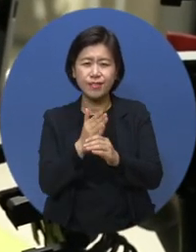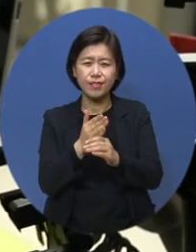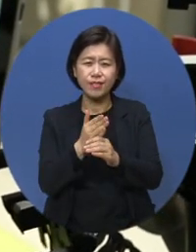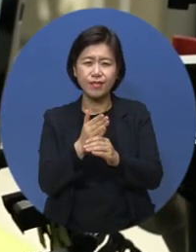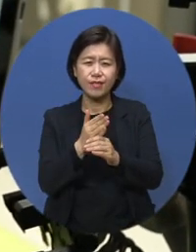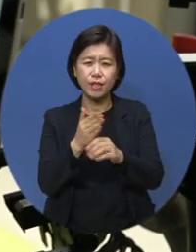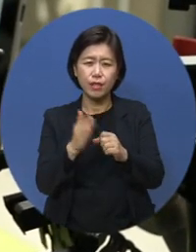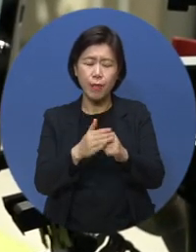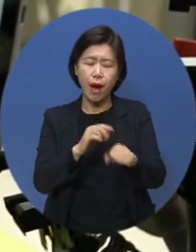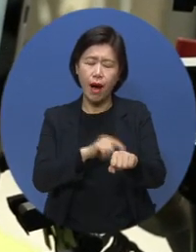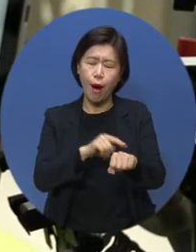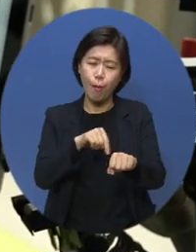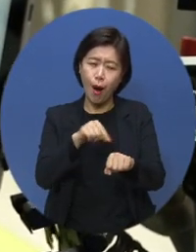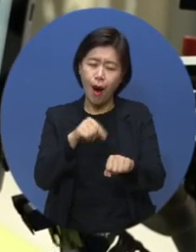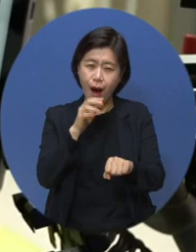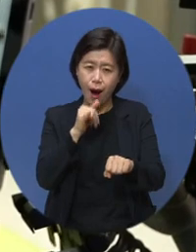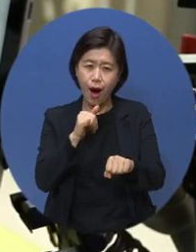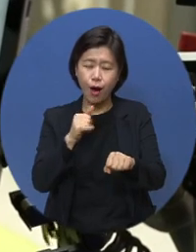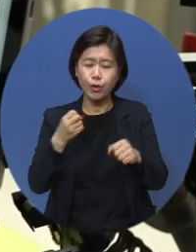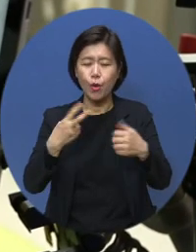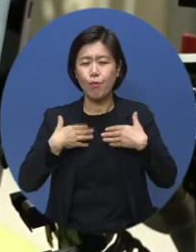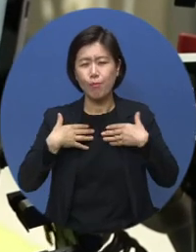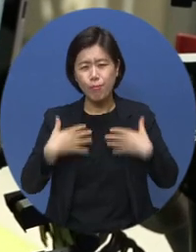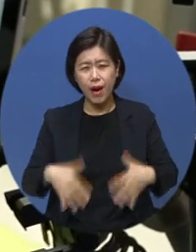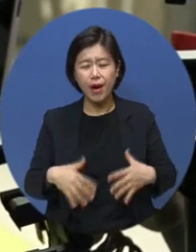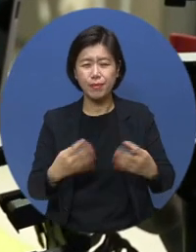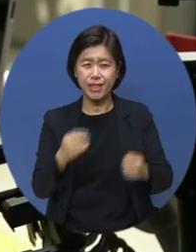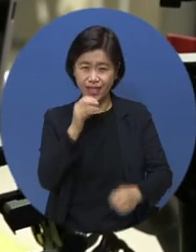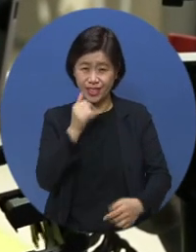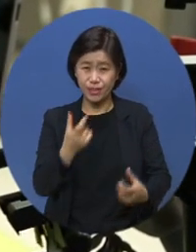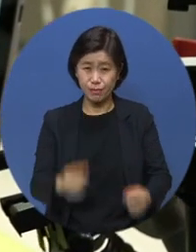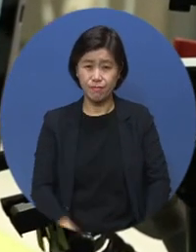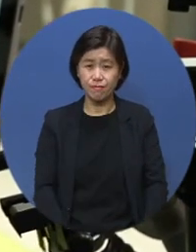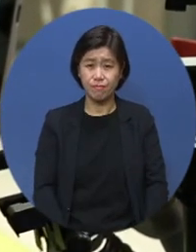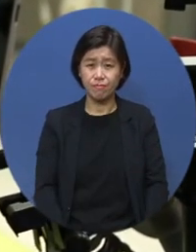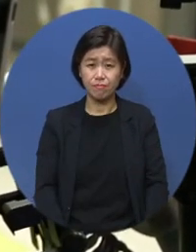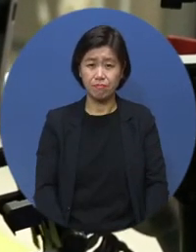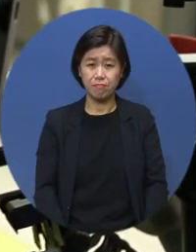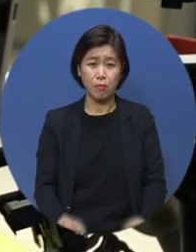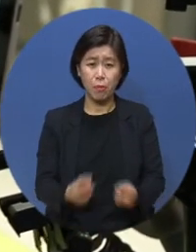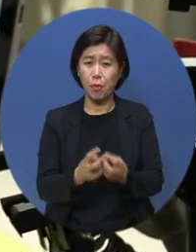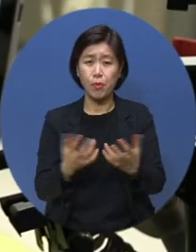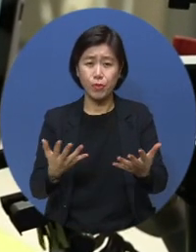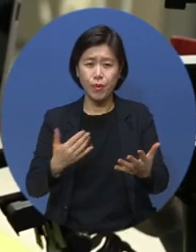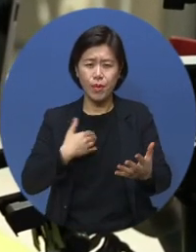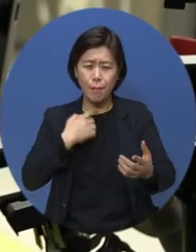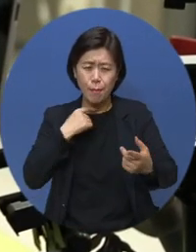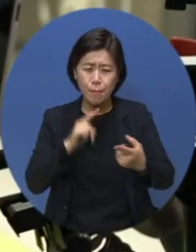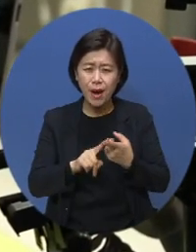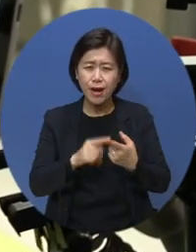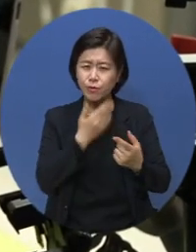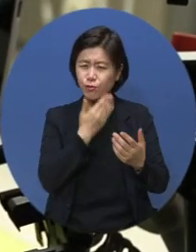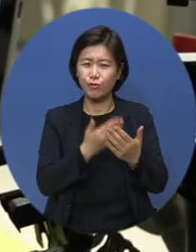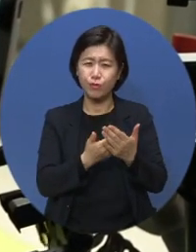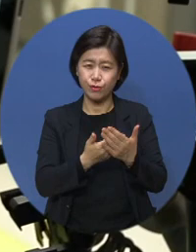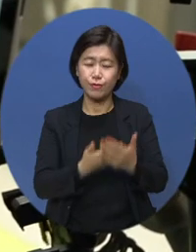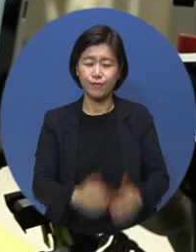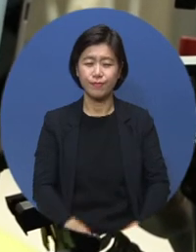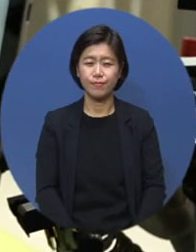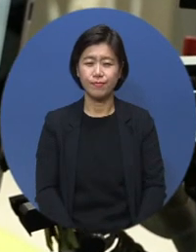그러다 보니까 좀 제가 피곤하게 사는 것 같긴 한데 이렇게 어떻해요 제 마음에 들어야 되니까 예